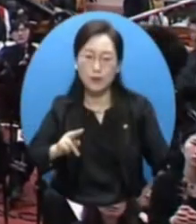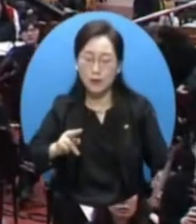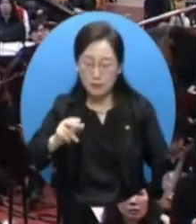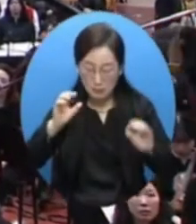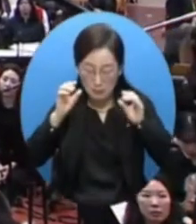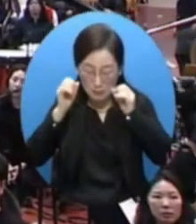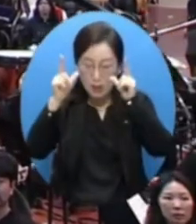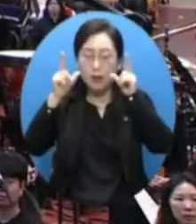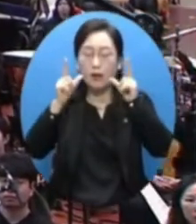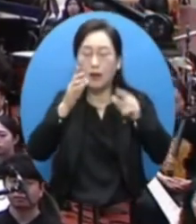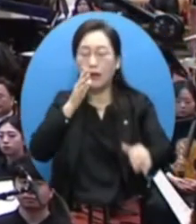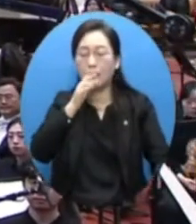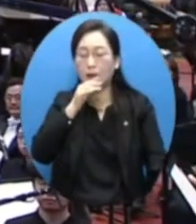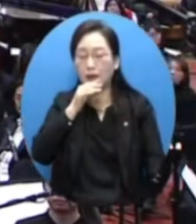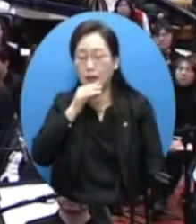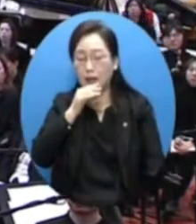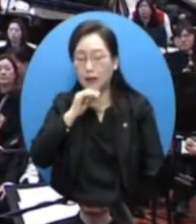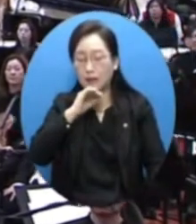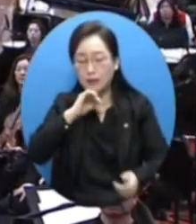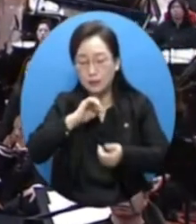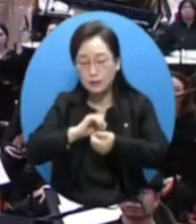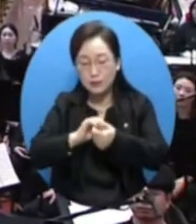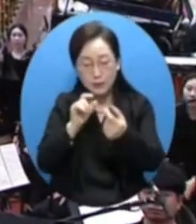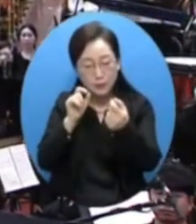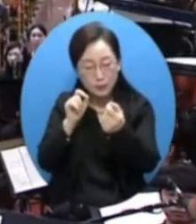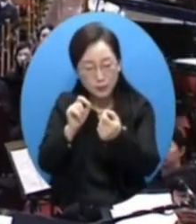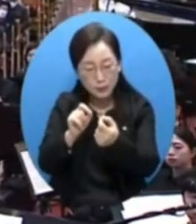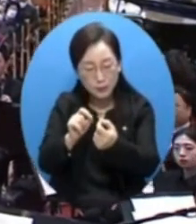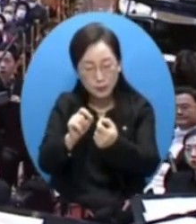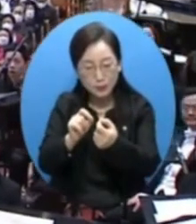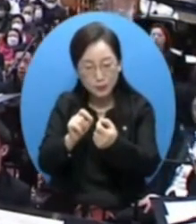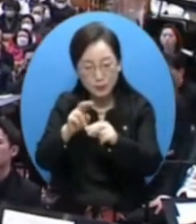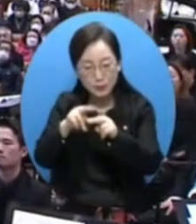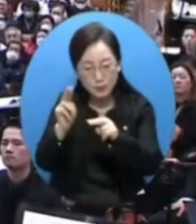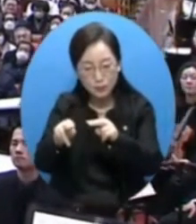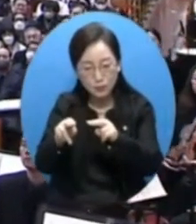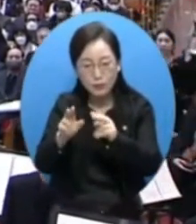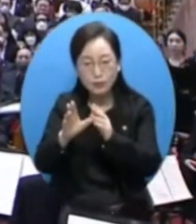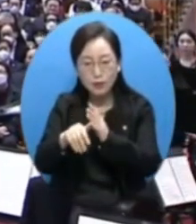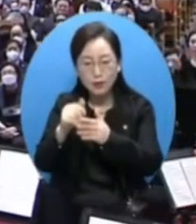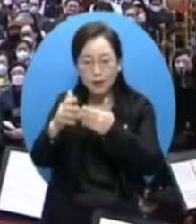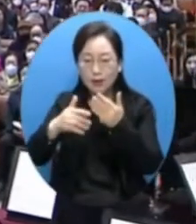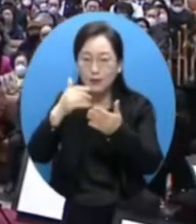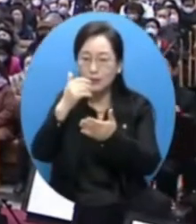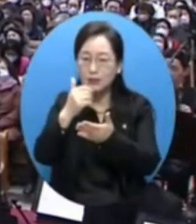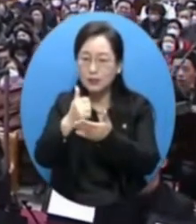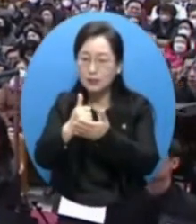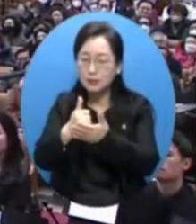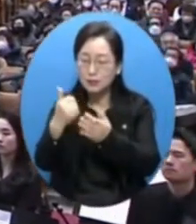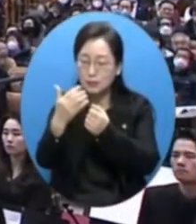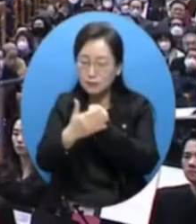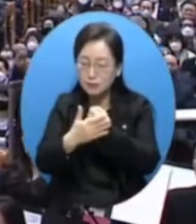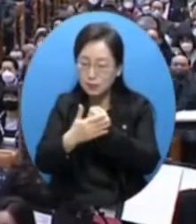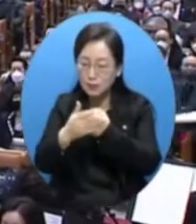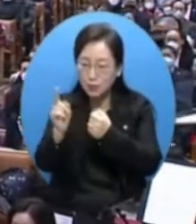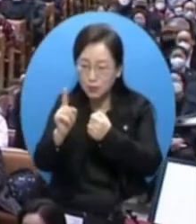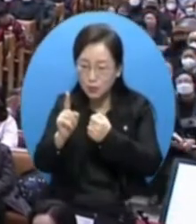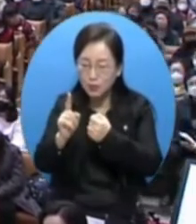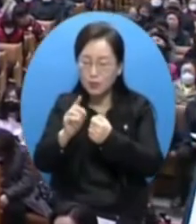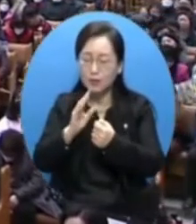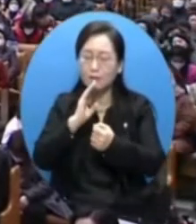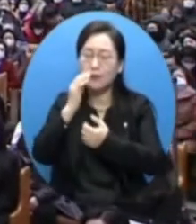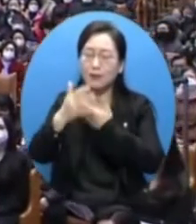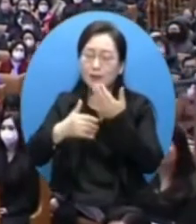어느 날 하나님의 새로운 은혜가 임했습니다 생애 마지막 동화초를 붙잡고